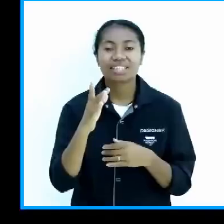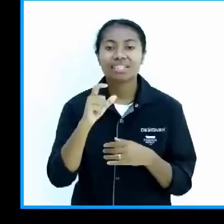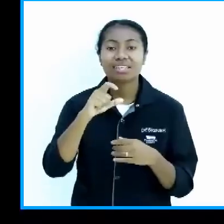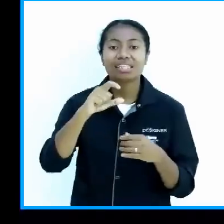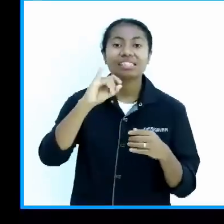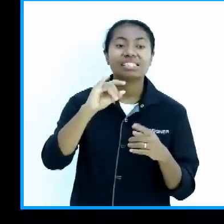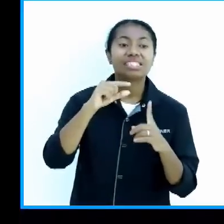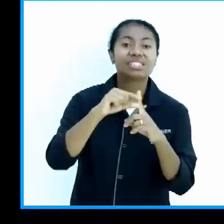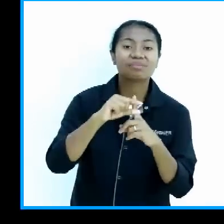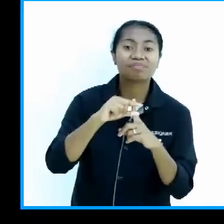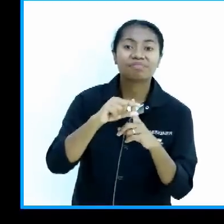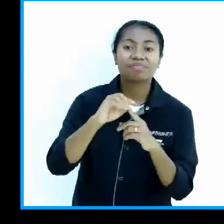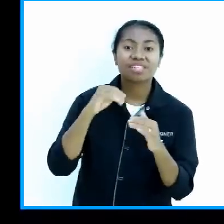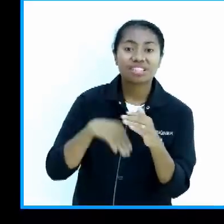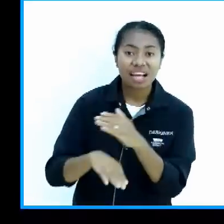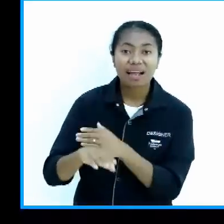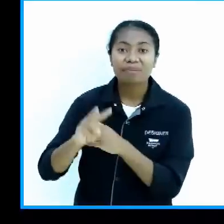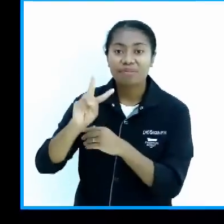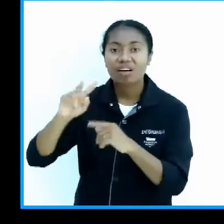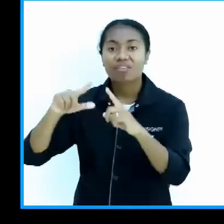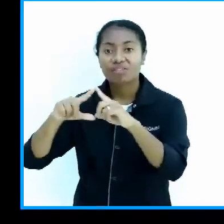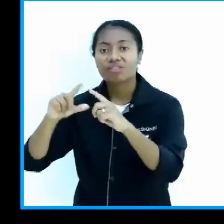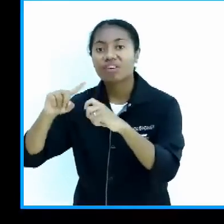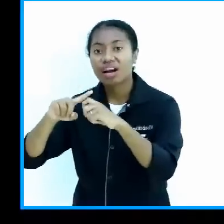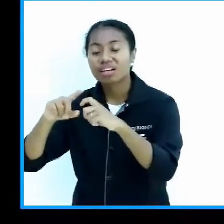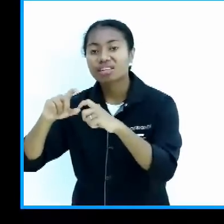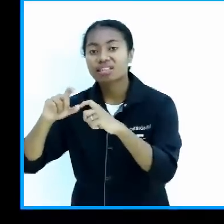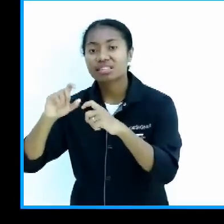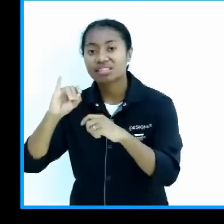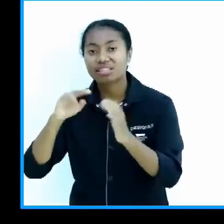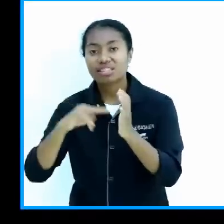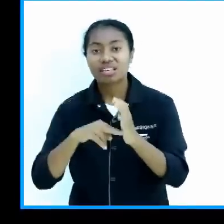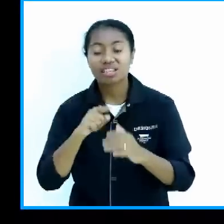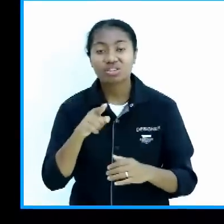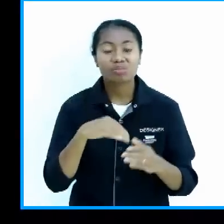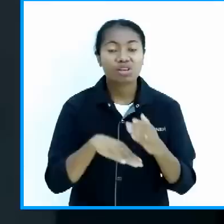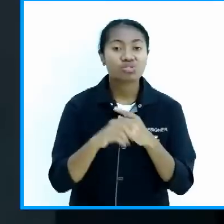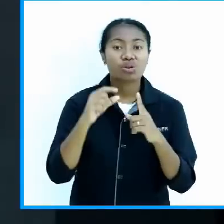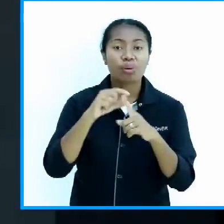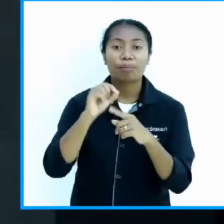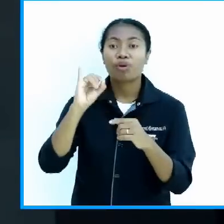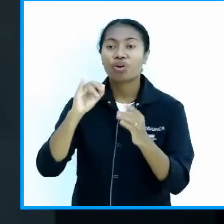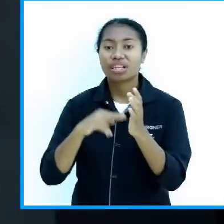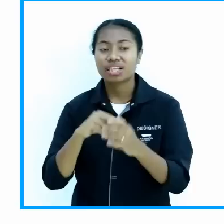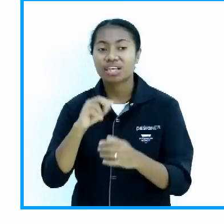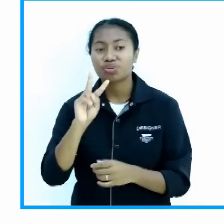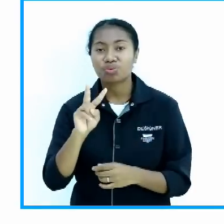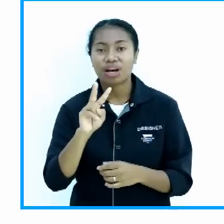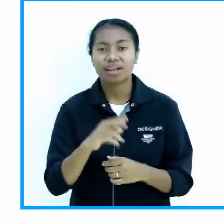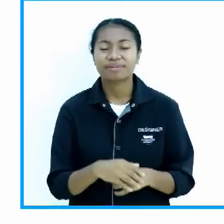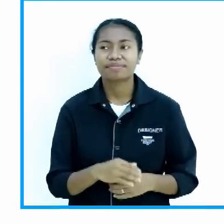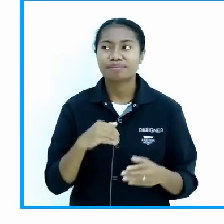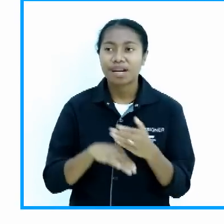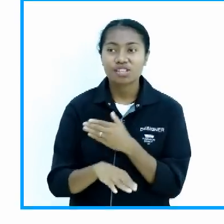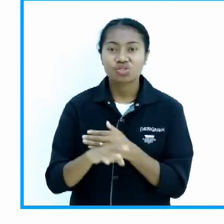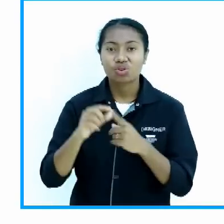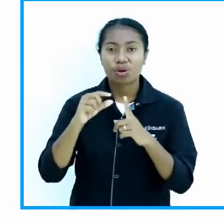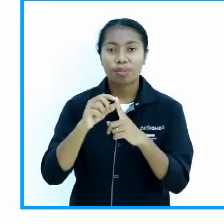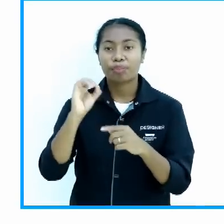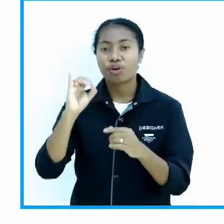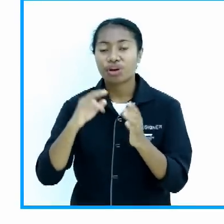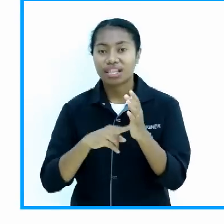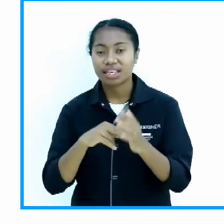apalagi chip dalam vaksin. Ya. Nah, itu poin kedua. Lalu poin ketiga, nah ini sekarang kita berandai-andai